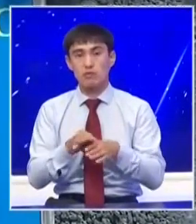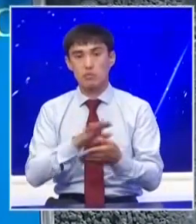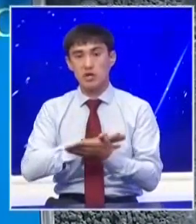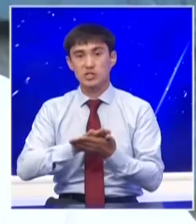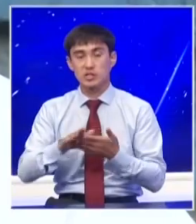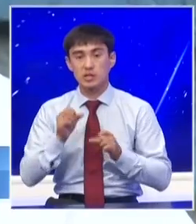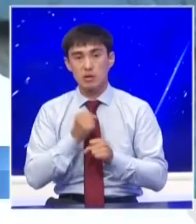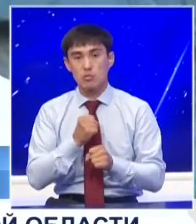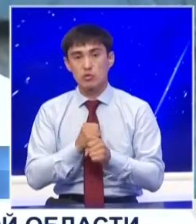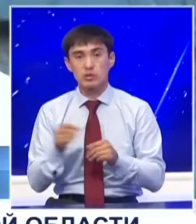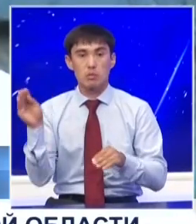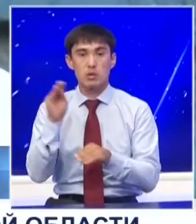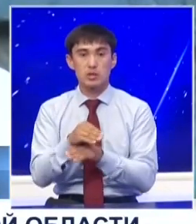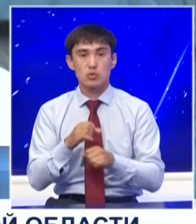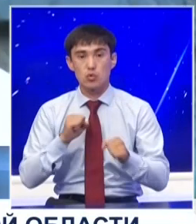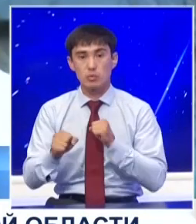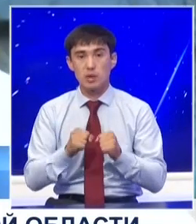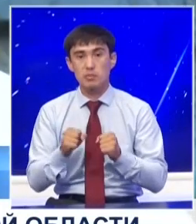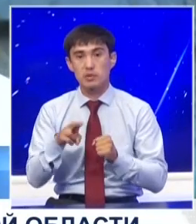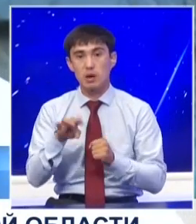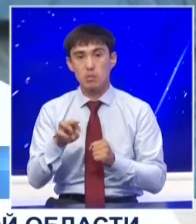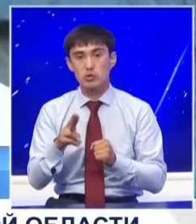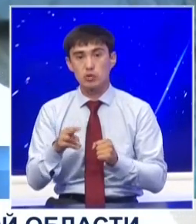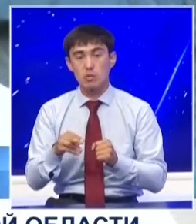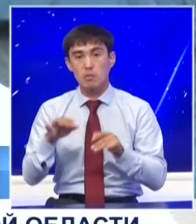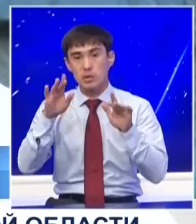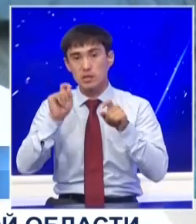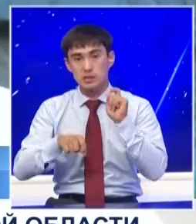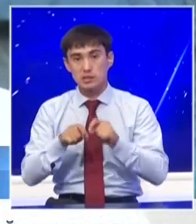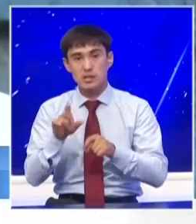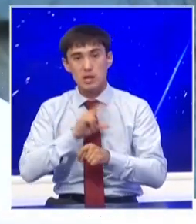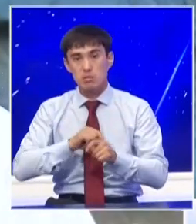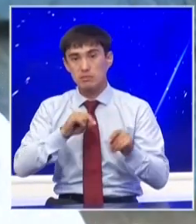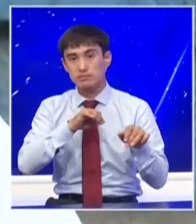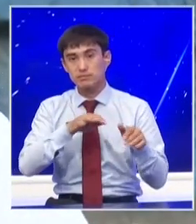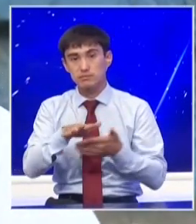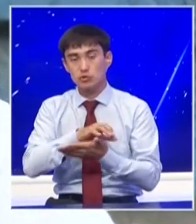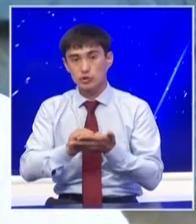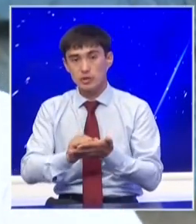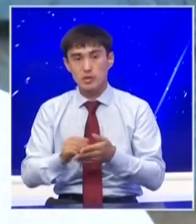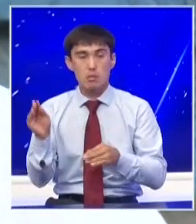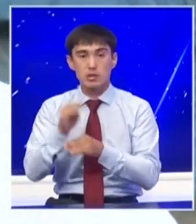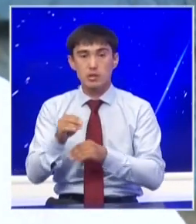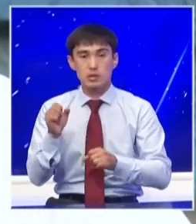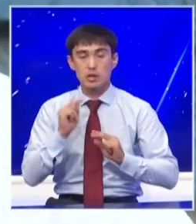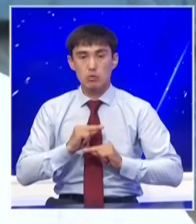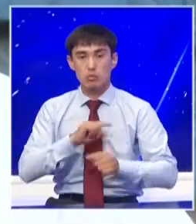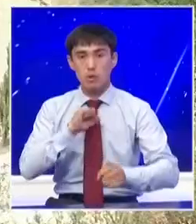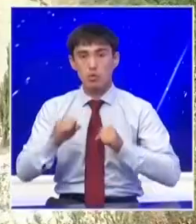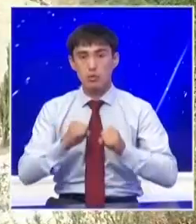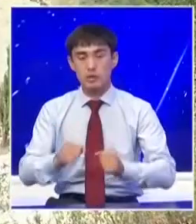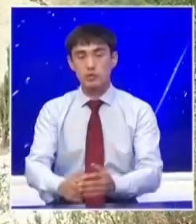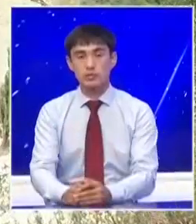очистительные работы дополнительно укрепляем дамбы чтобы при осадках не было ее смыло То есть это дополнительные работы по укреплению